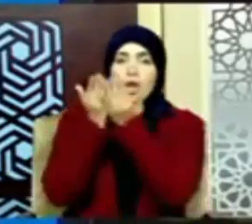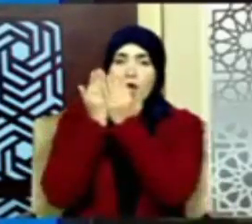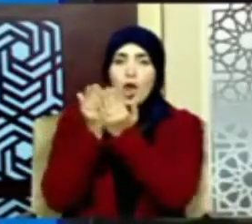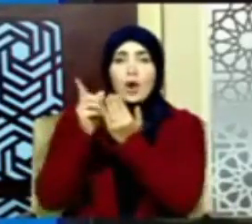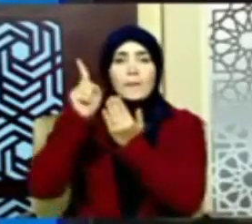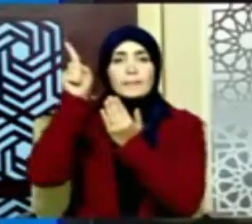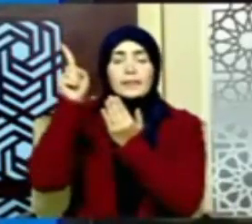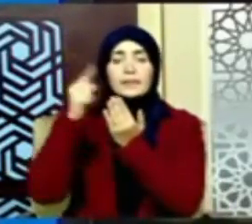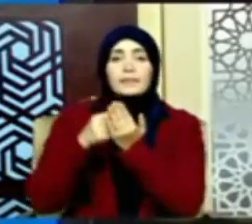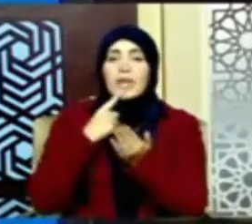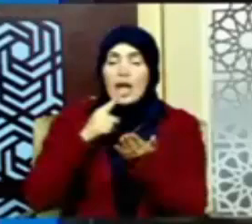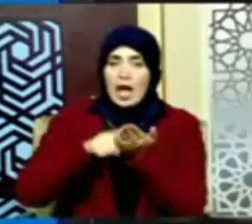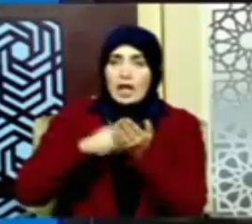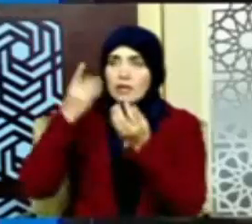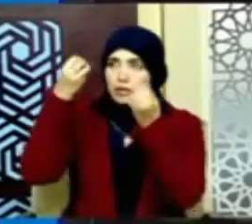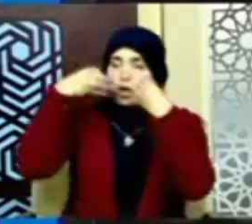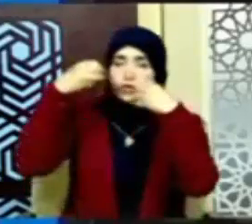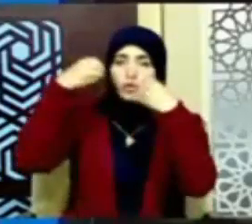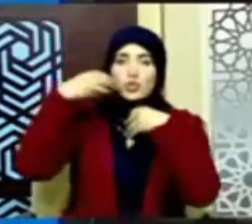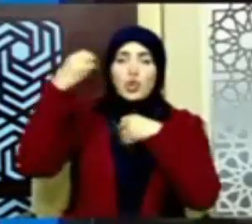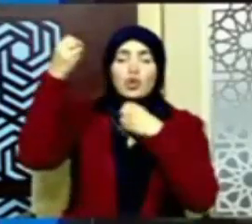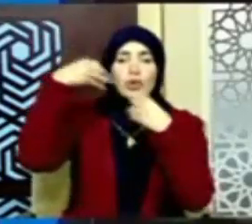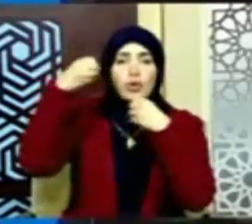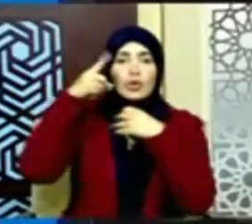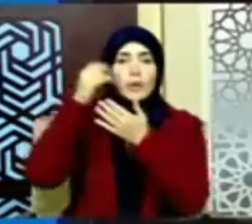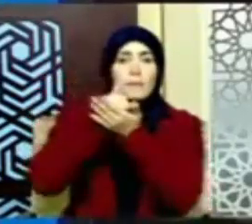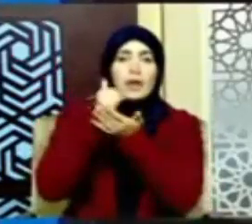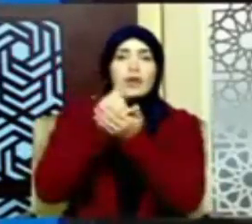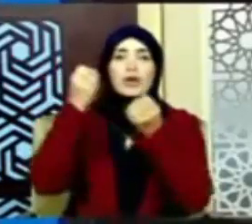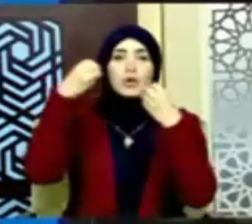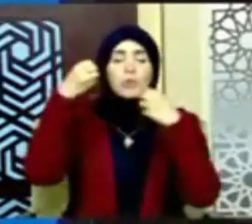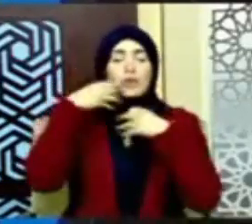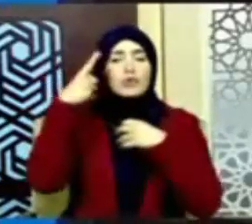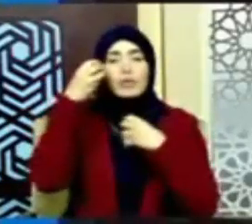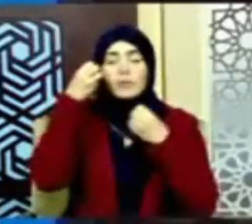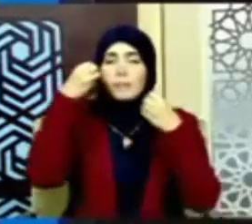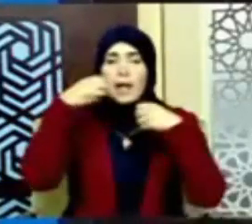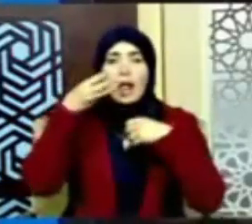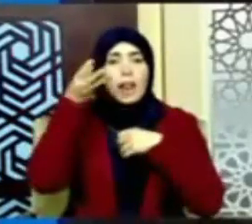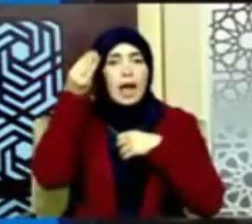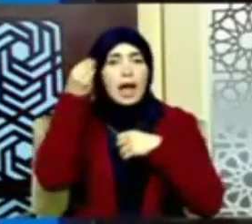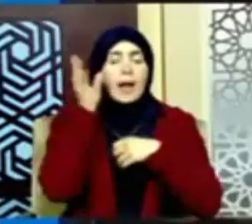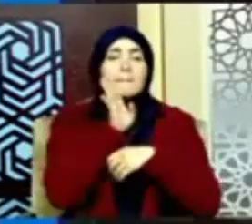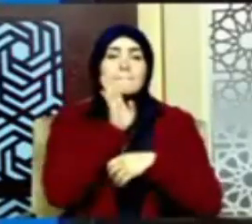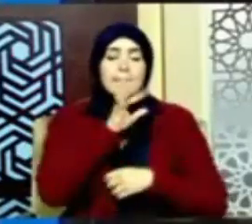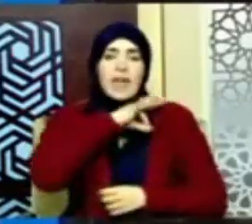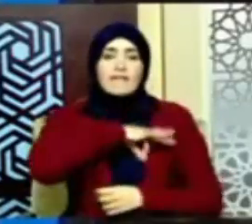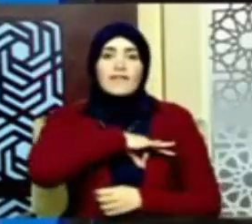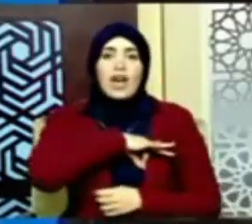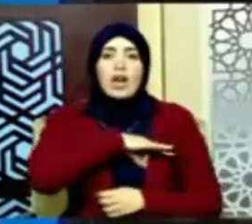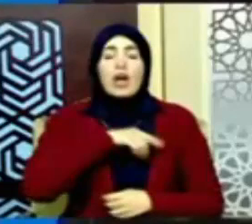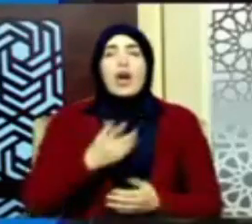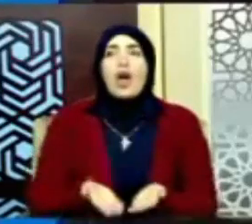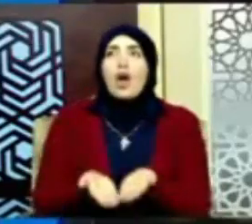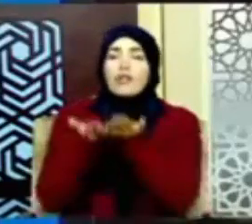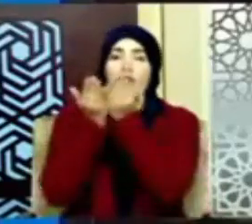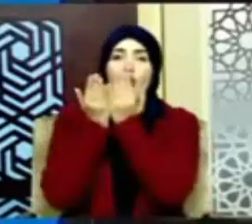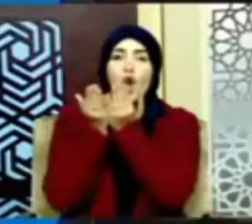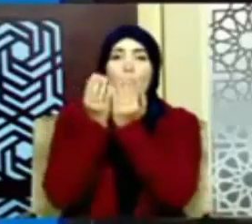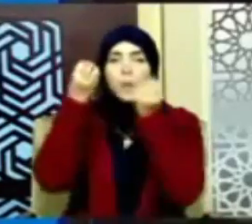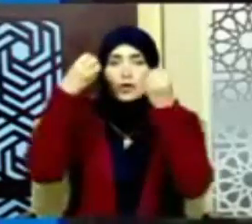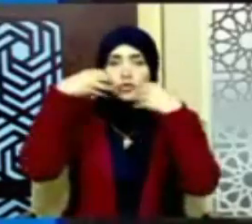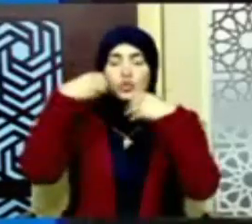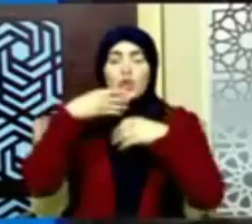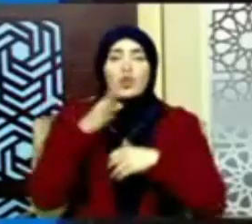عندك، أن ترزقنا وأن تمن علينا بعلم نافع. اللهم